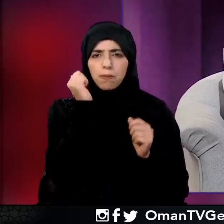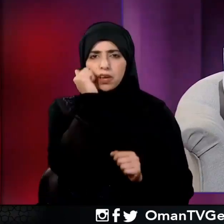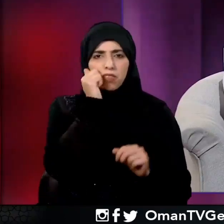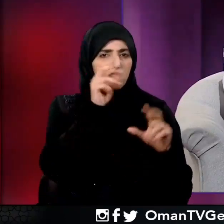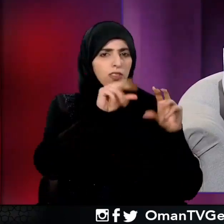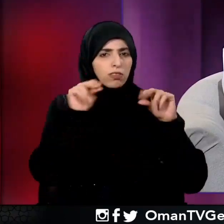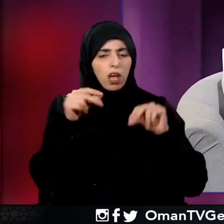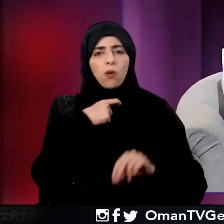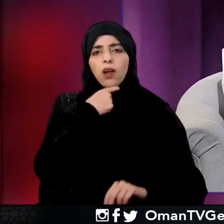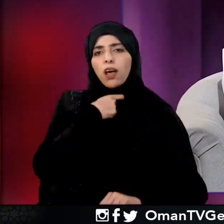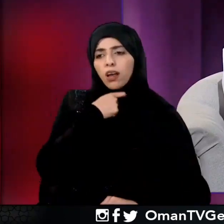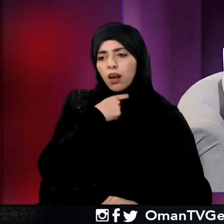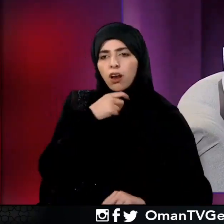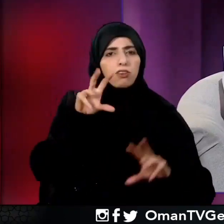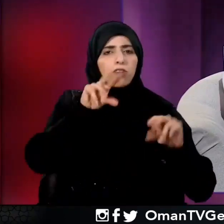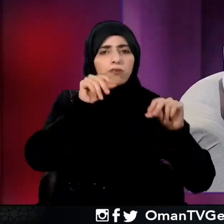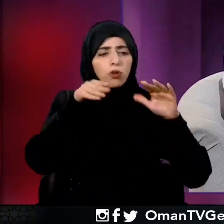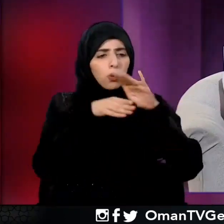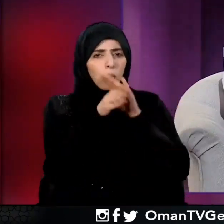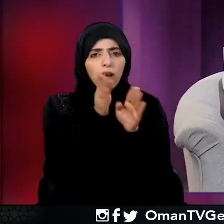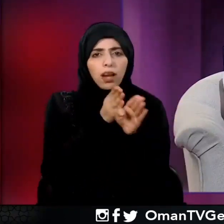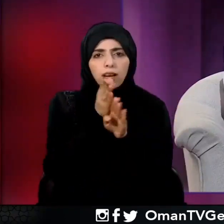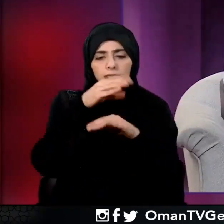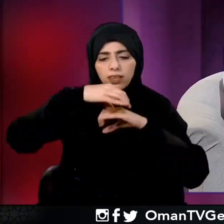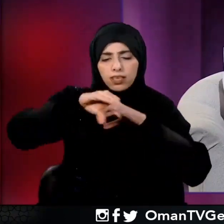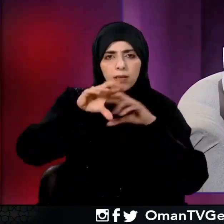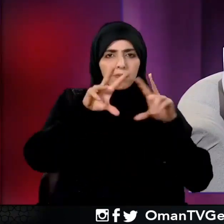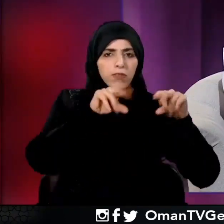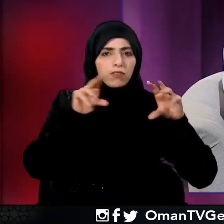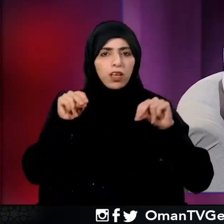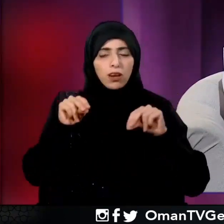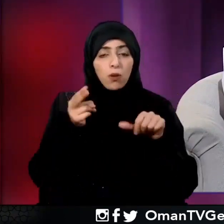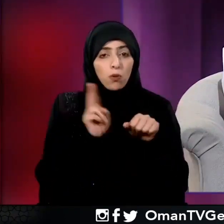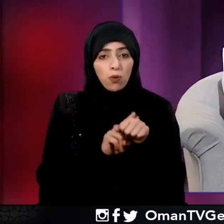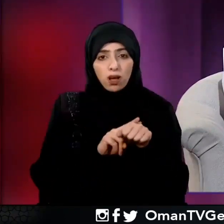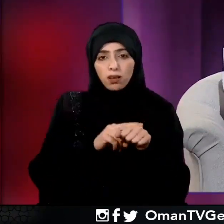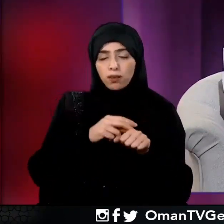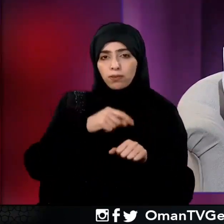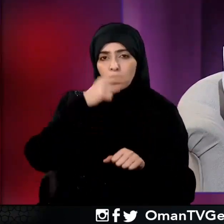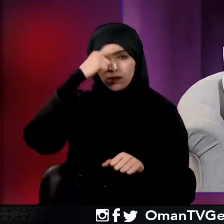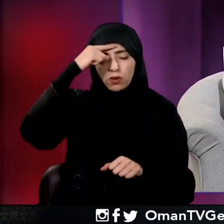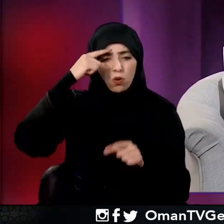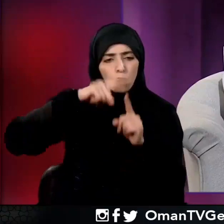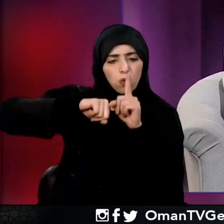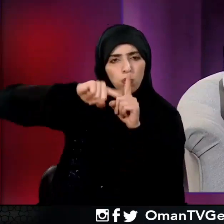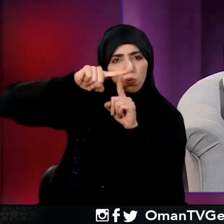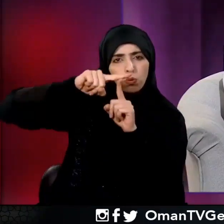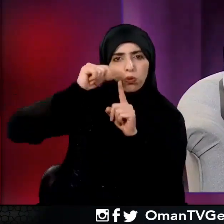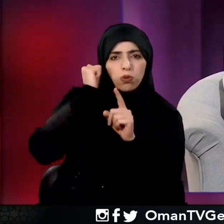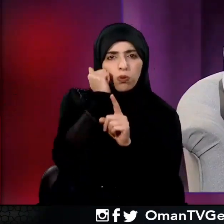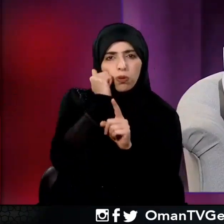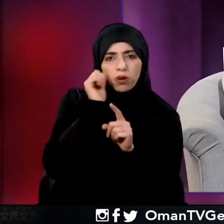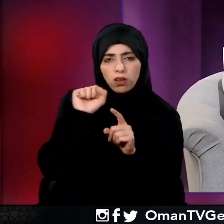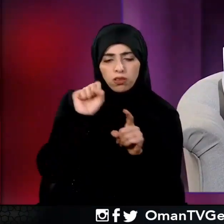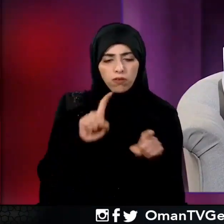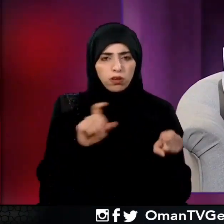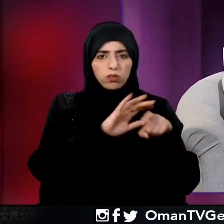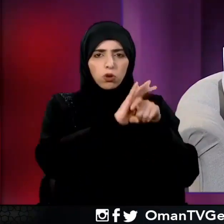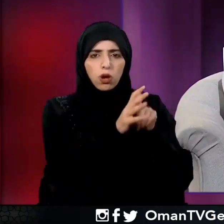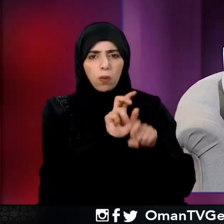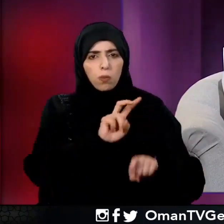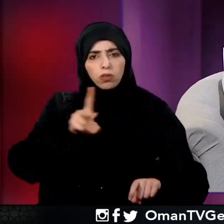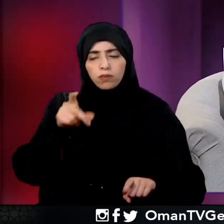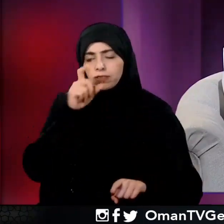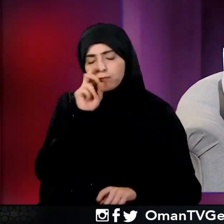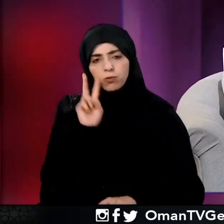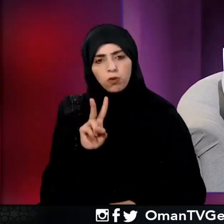وقع الحلق يتواجدوا عند الأنف والحنجرة، فالأمراض السخونة بعض الأحيان مش فقط السخونة العامة اللي هي الكوفيد قد يكون